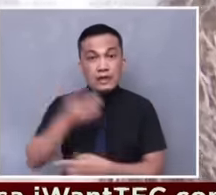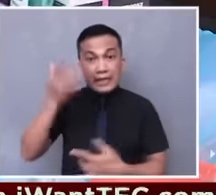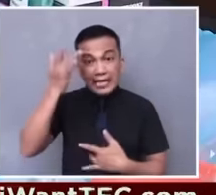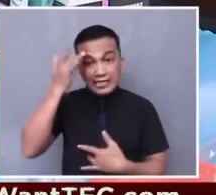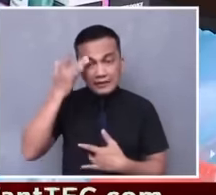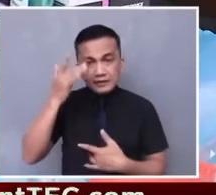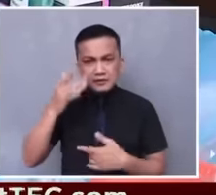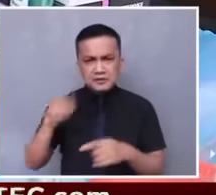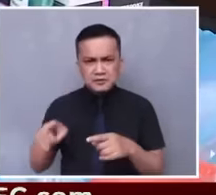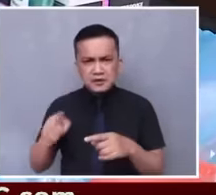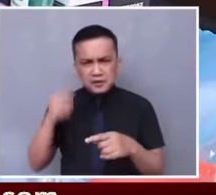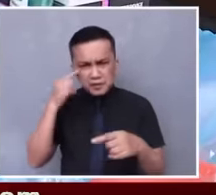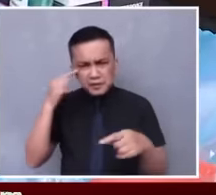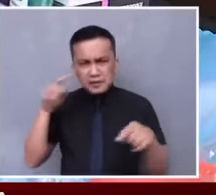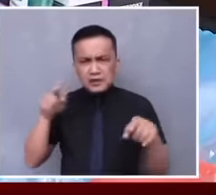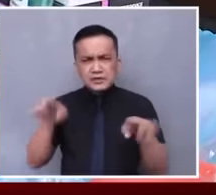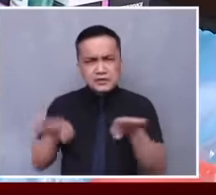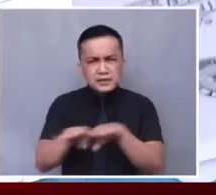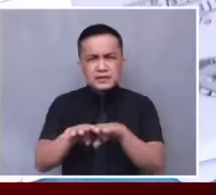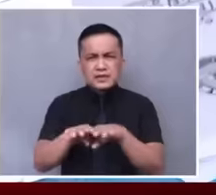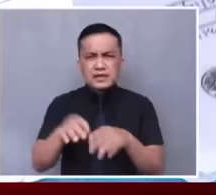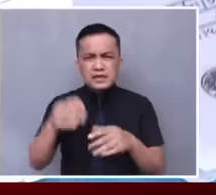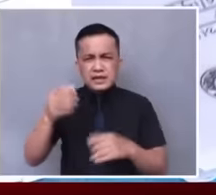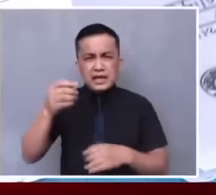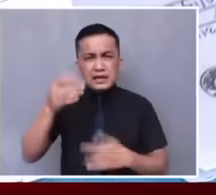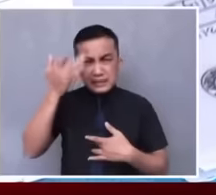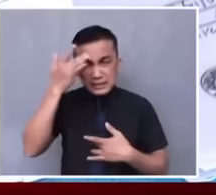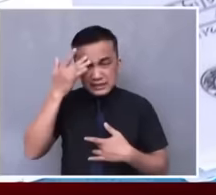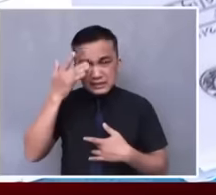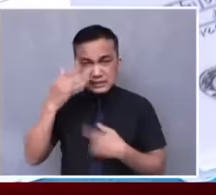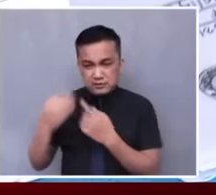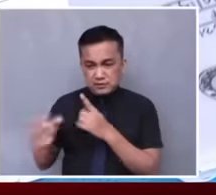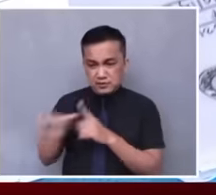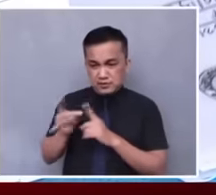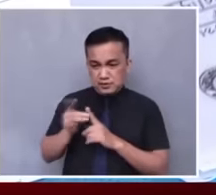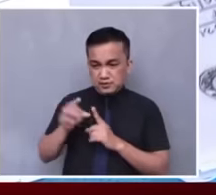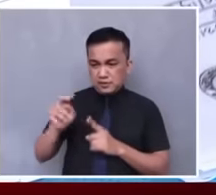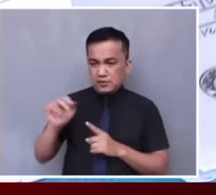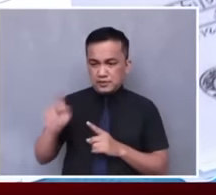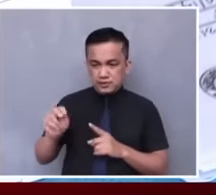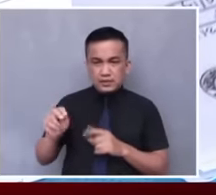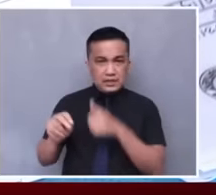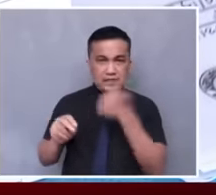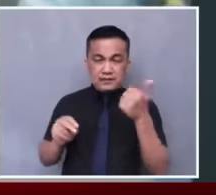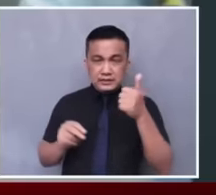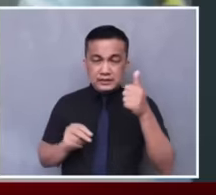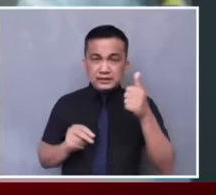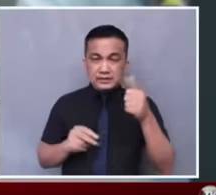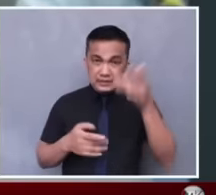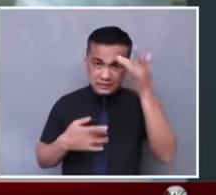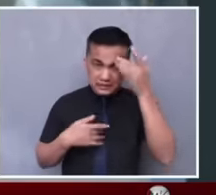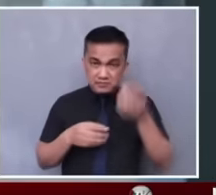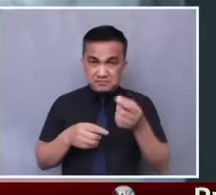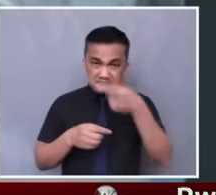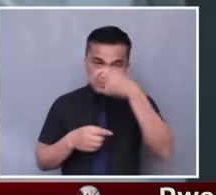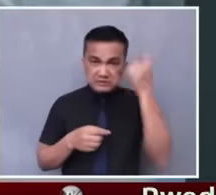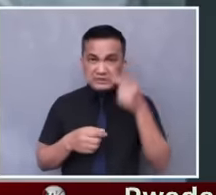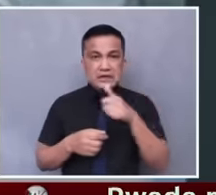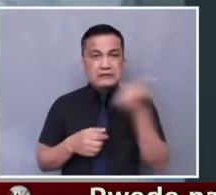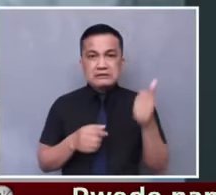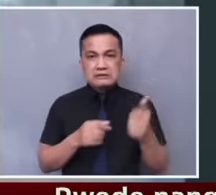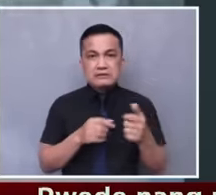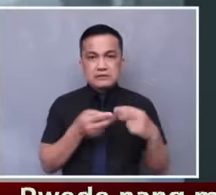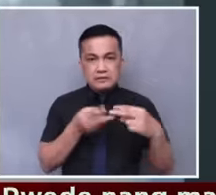ng sintomas ang taong tinamaan ng Omicron at ang ibang nagkasakit bunsod ng ibang variant. Ang higit na mahalaga